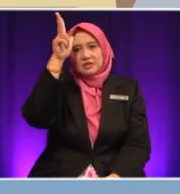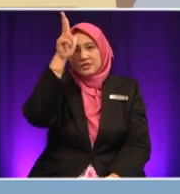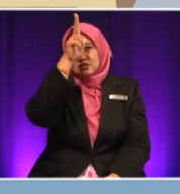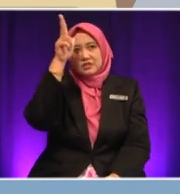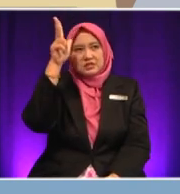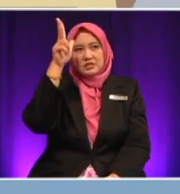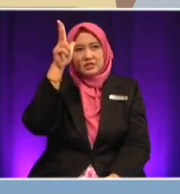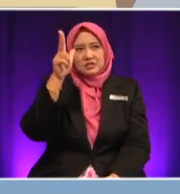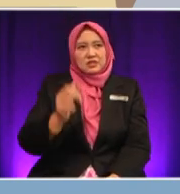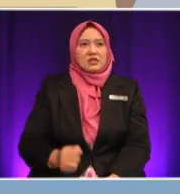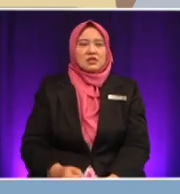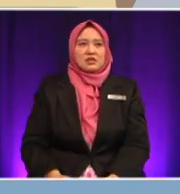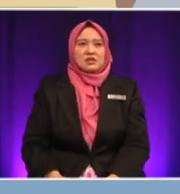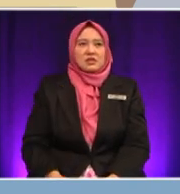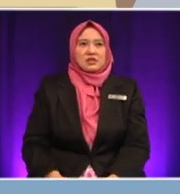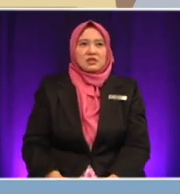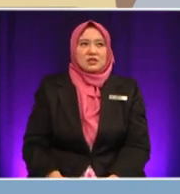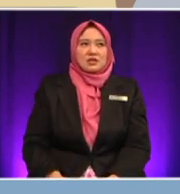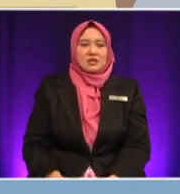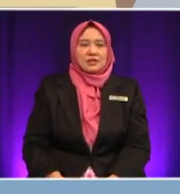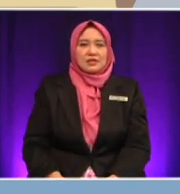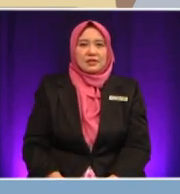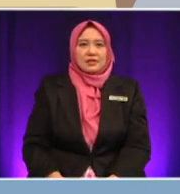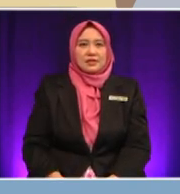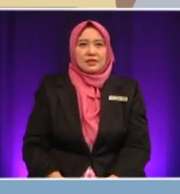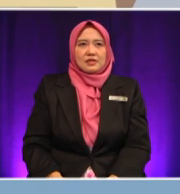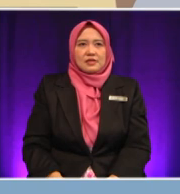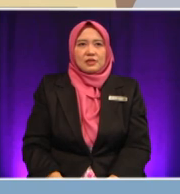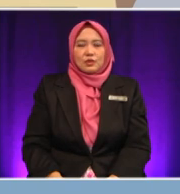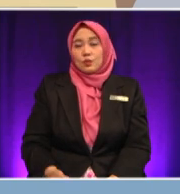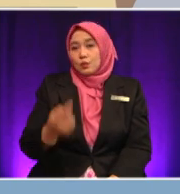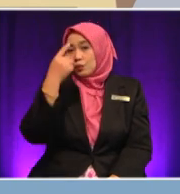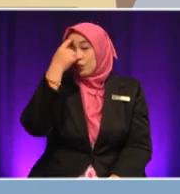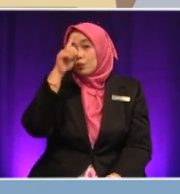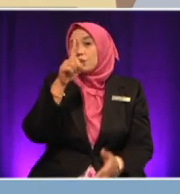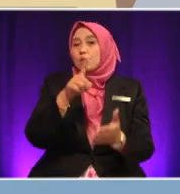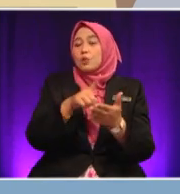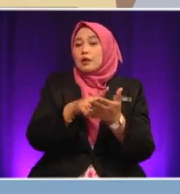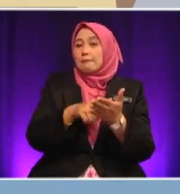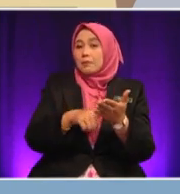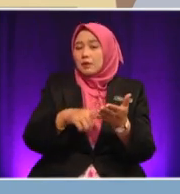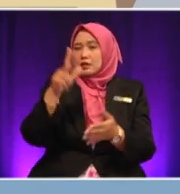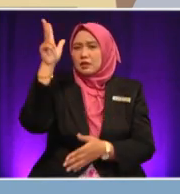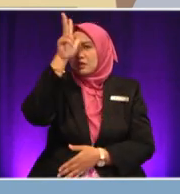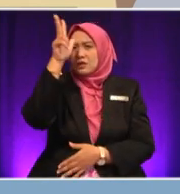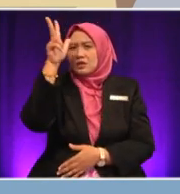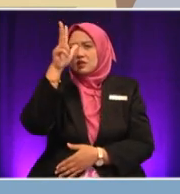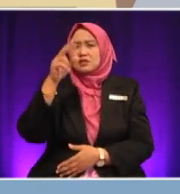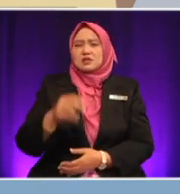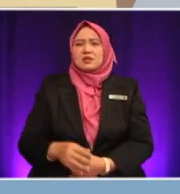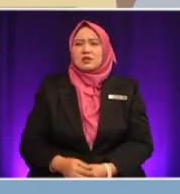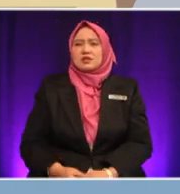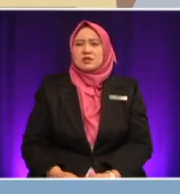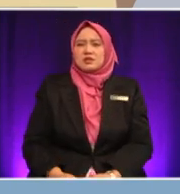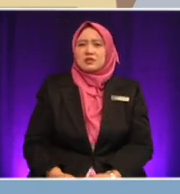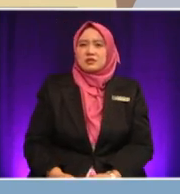tadi usai kerajaan lagi-lagi teruskan pakai itu saja kenapa hasil tempatan hasil ciptaan-pepatan